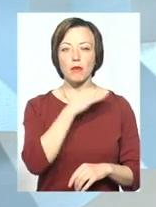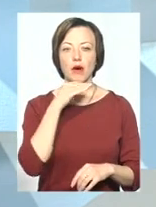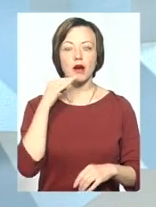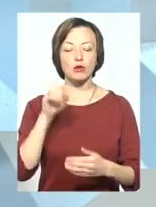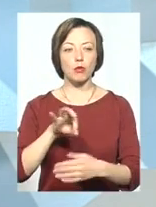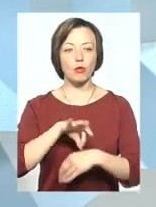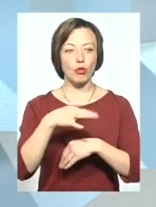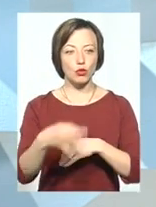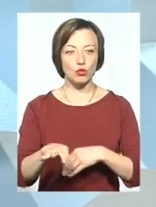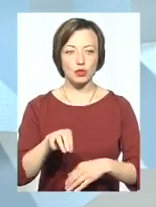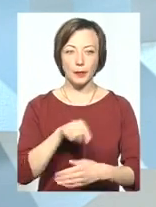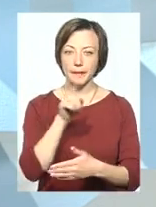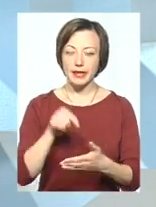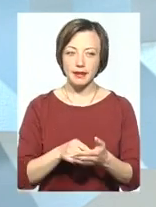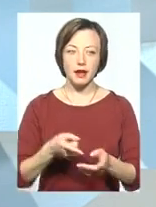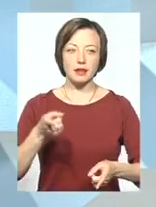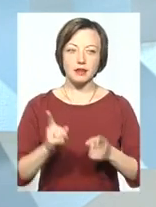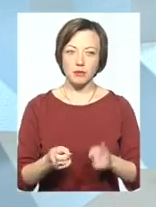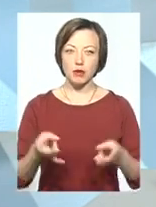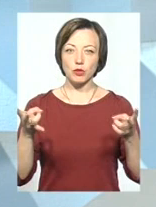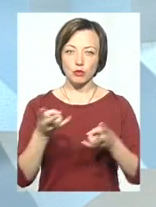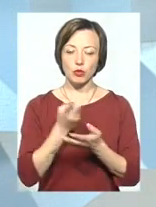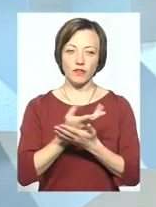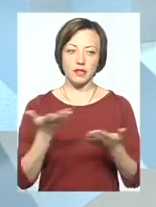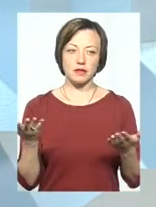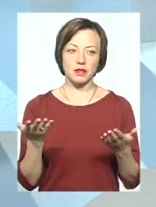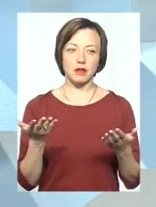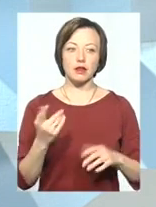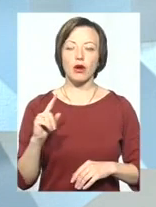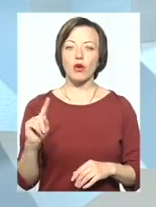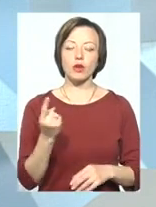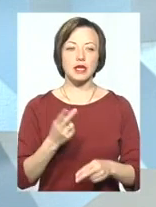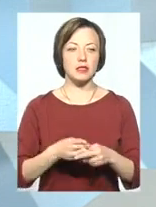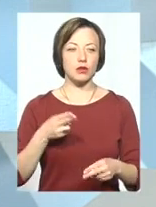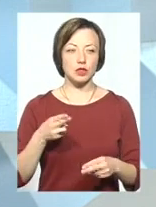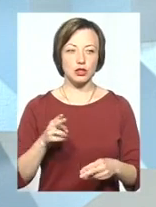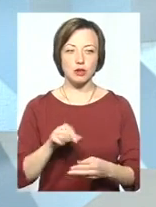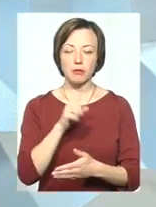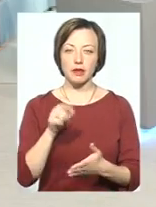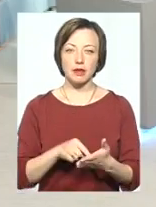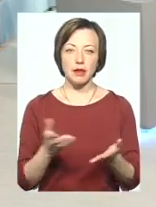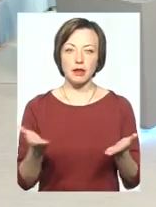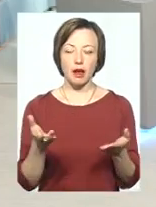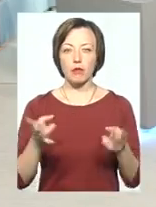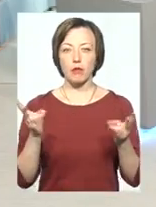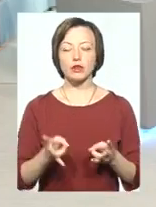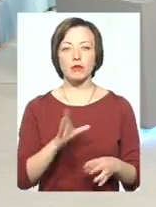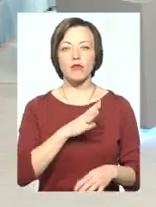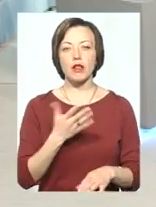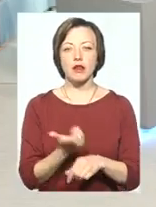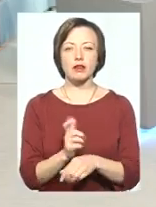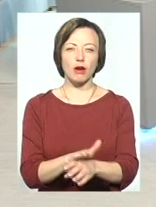болючих питань, які насправді потребують висвітлення. Одне, напевно, з найгостріших питань, яке потребувало